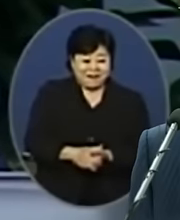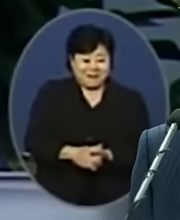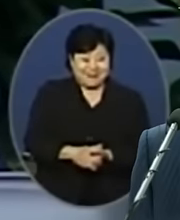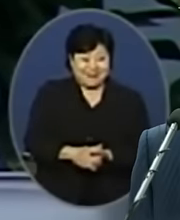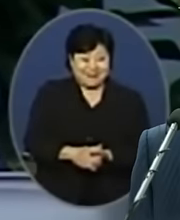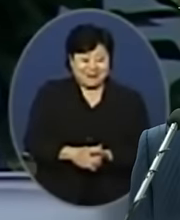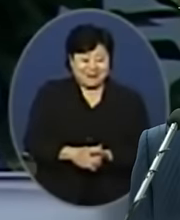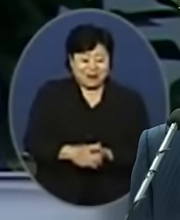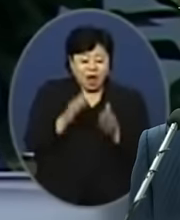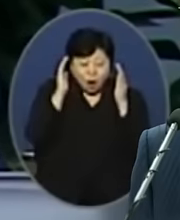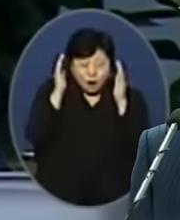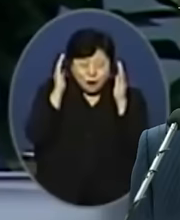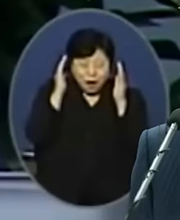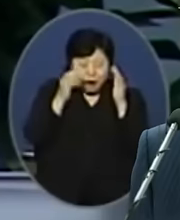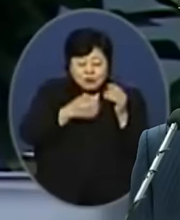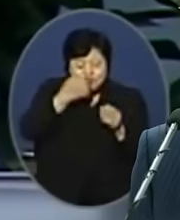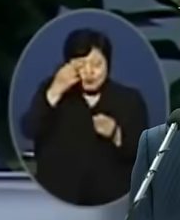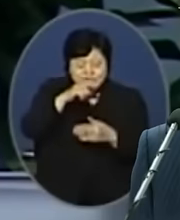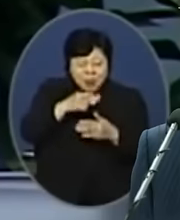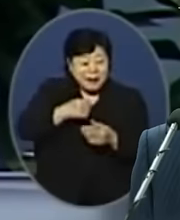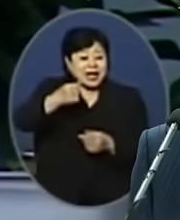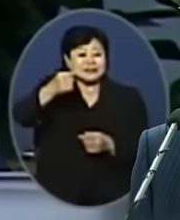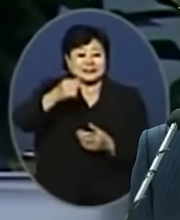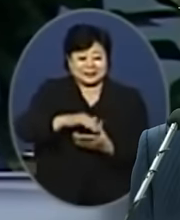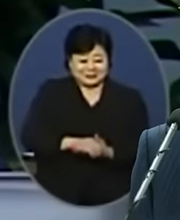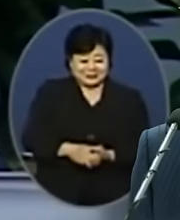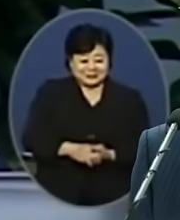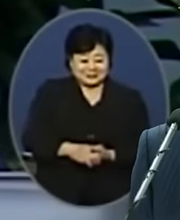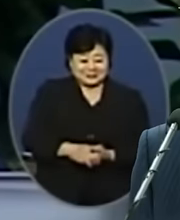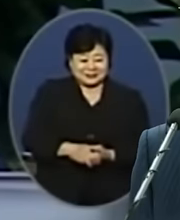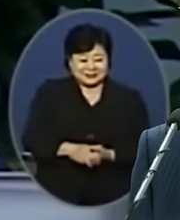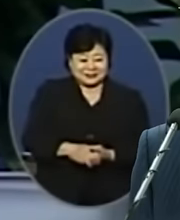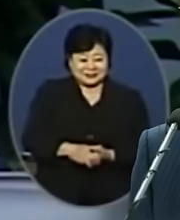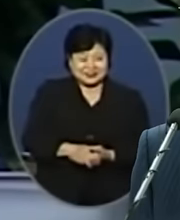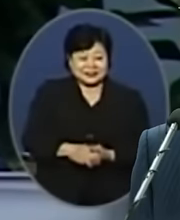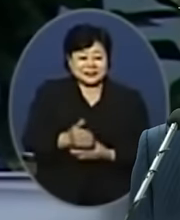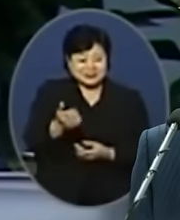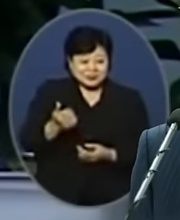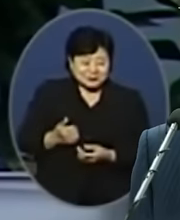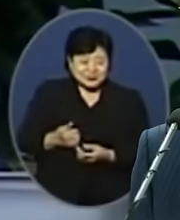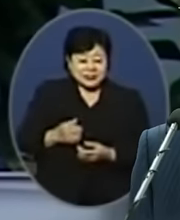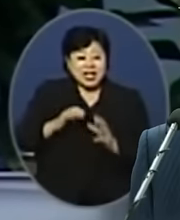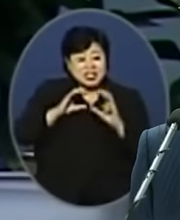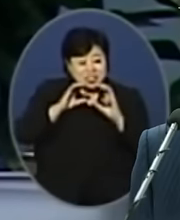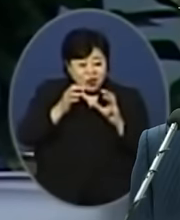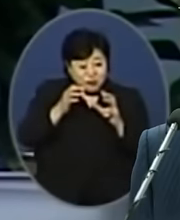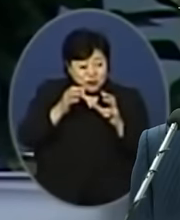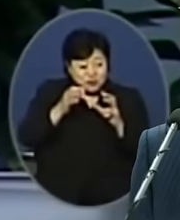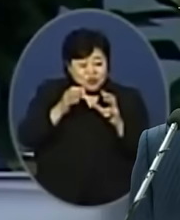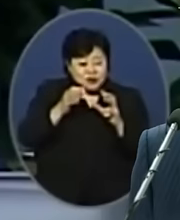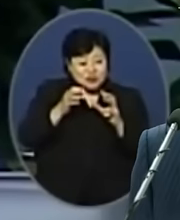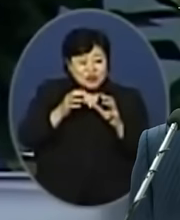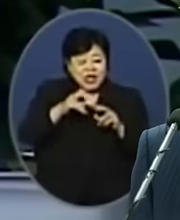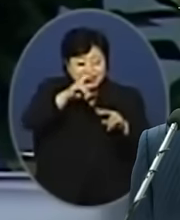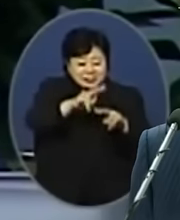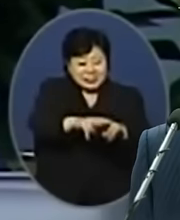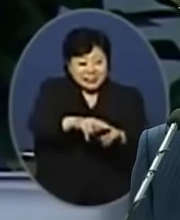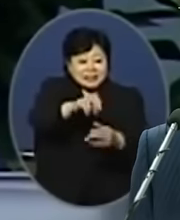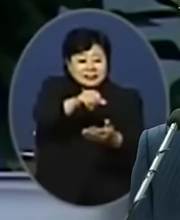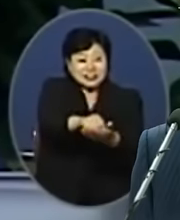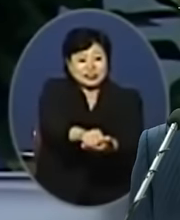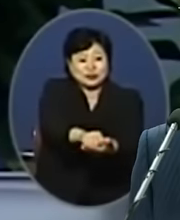그는 그 공부를 하고 꿈을 마음속에 가지고 있는데 벌써 정부에 자리 하나